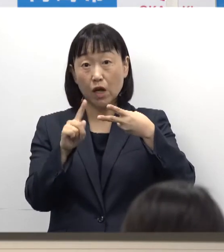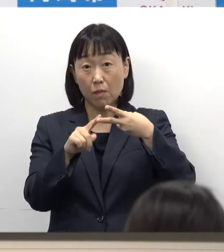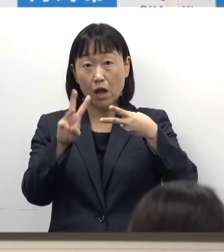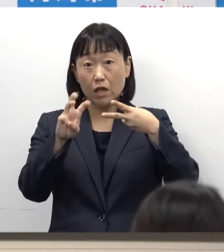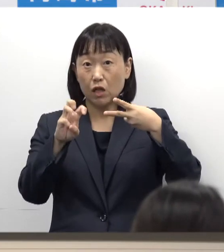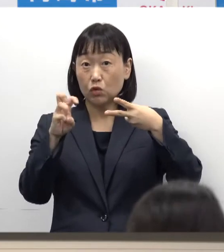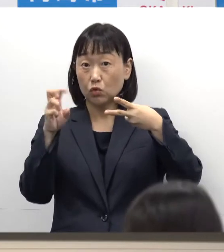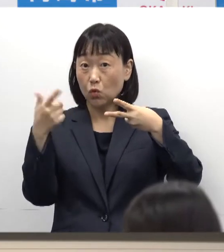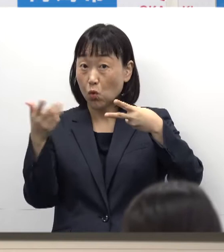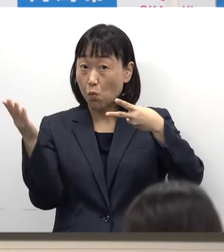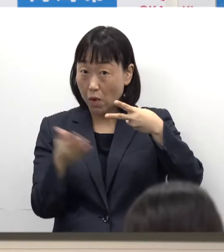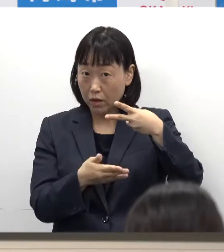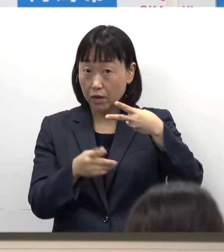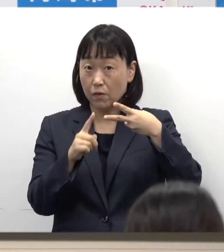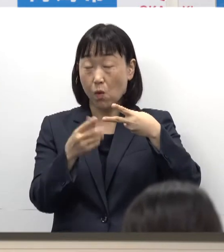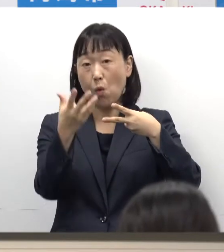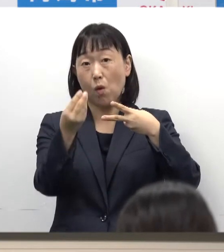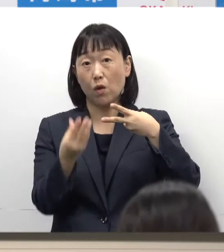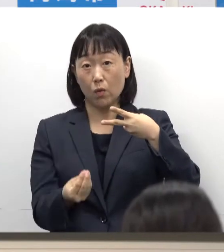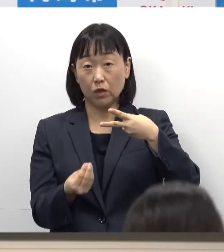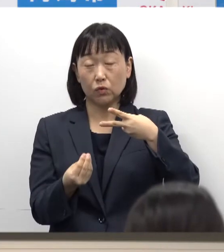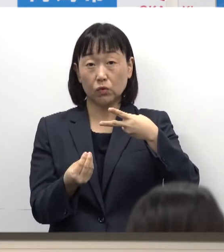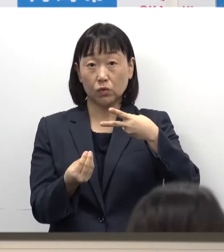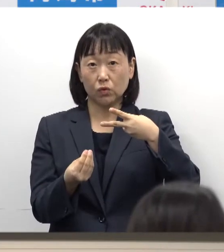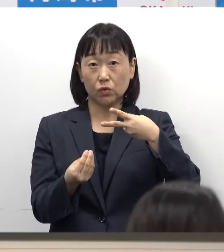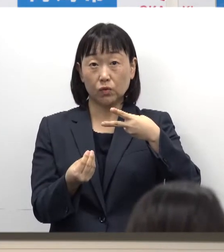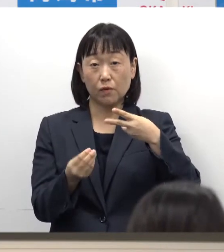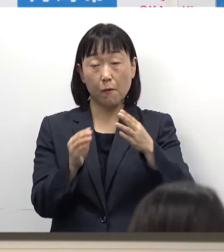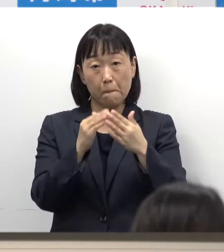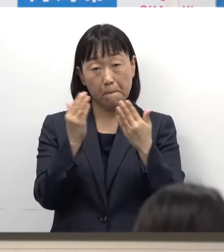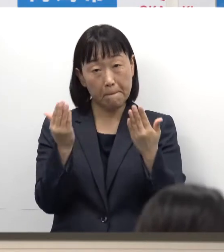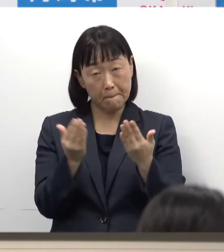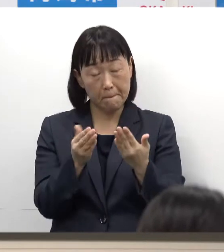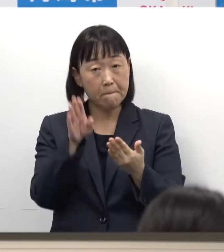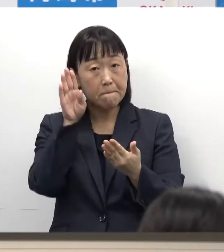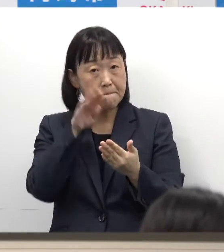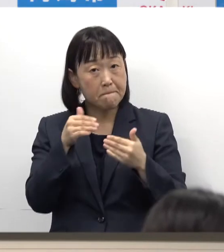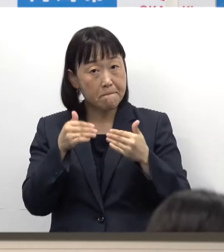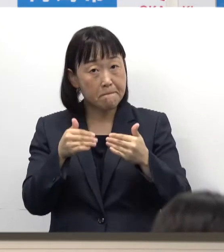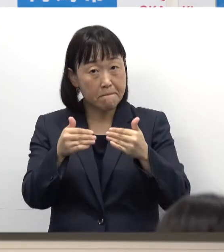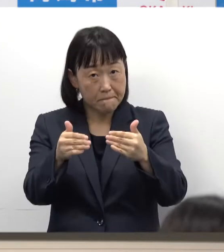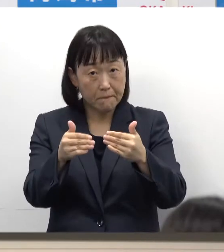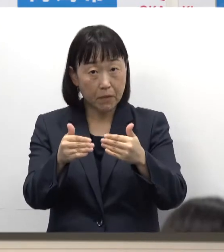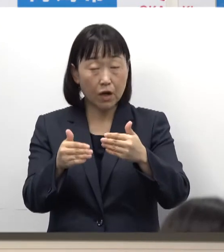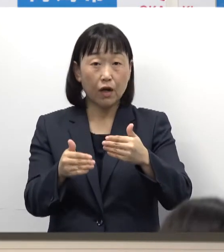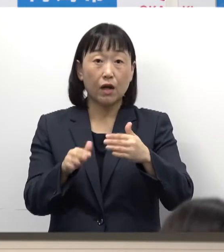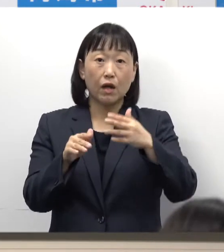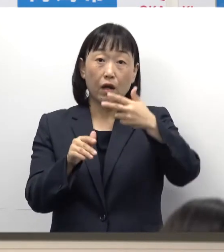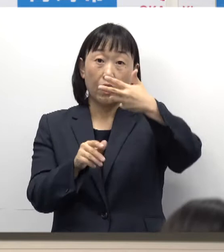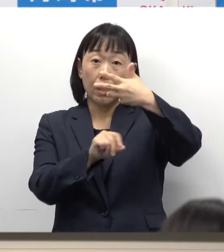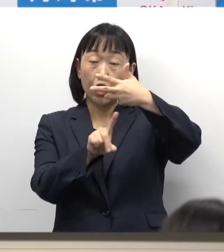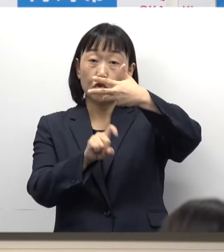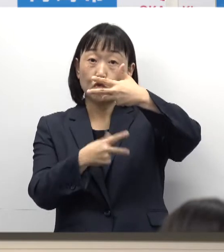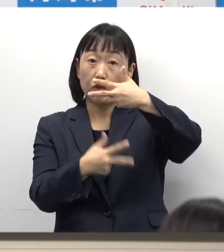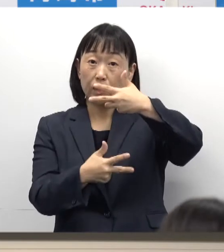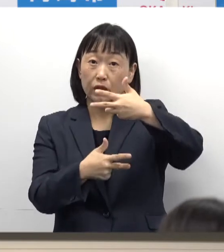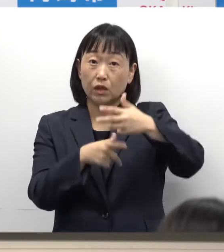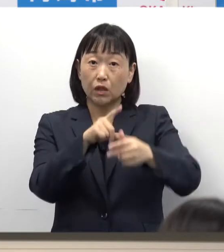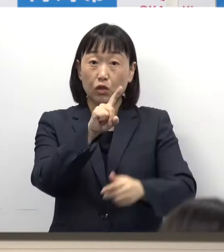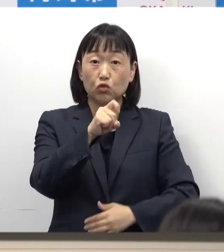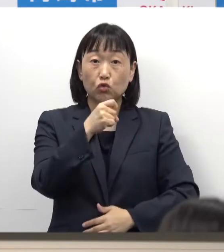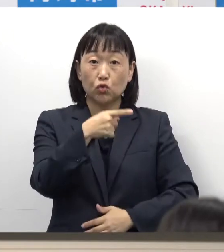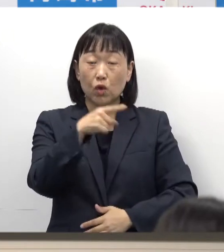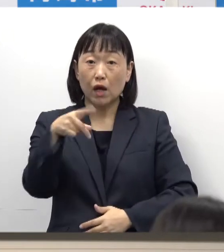36%と僕ね順調に進んでおり今月17日に16歳から29歳